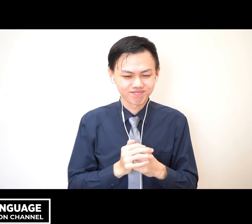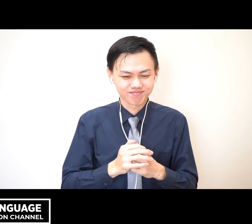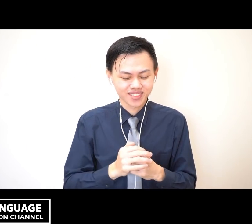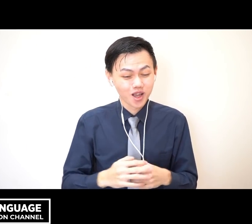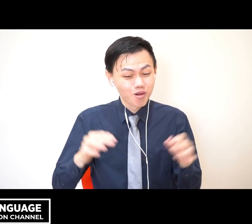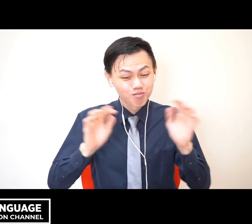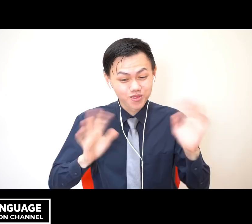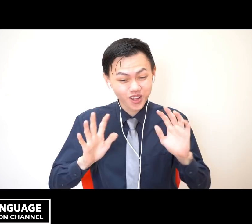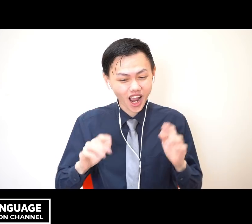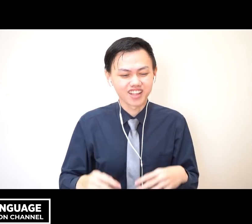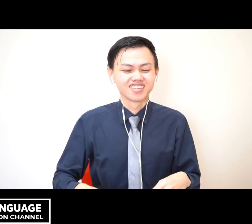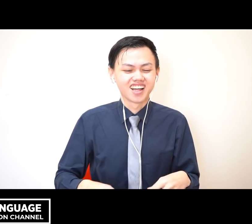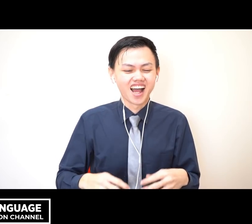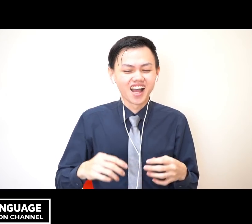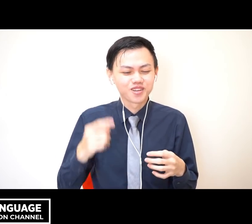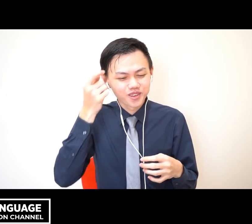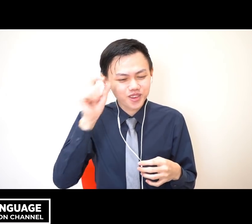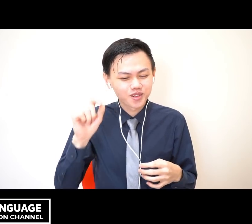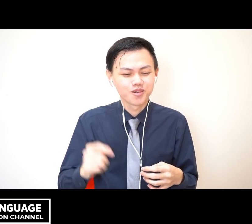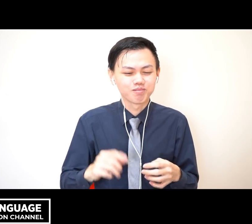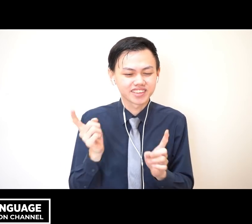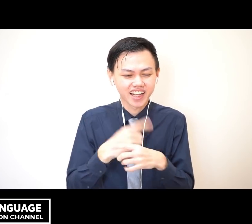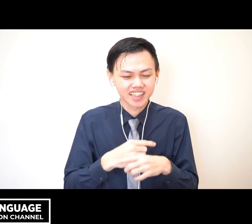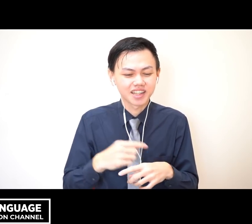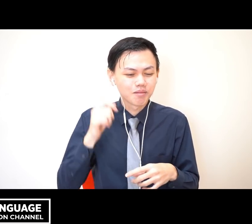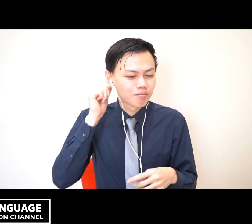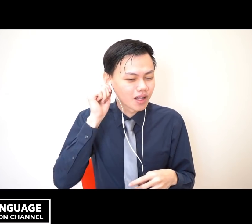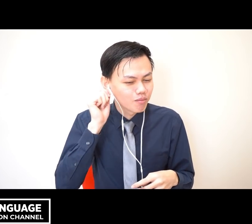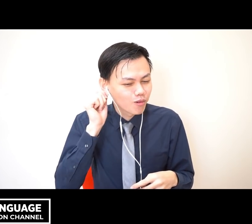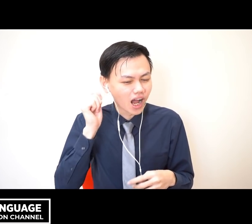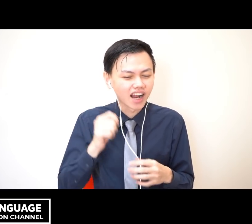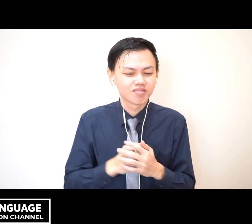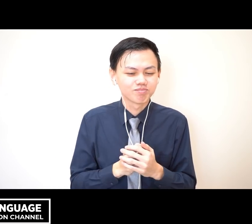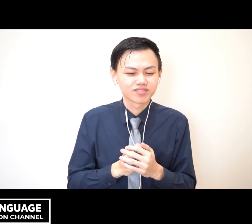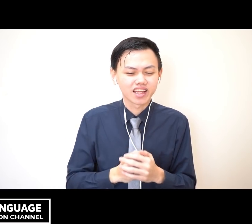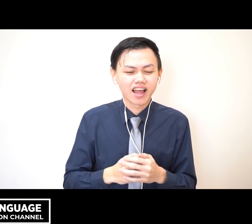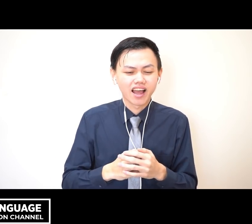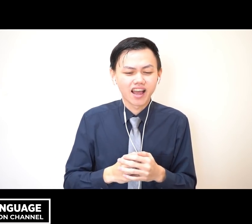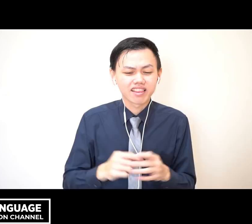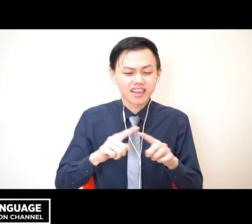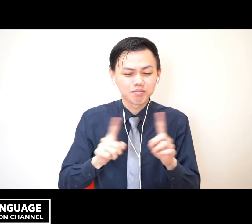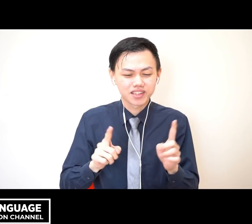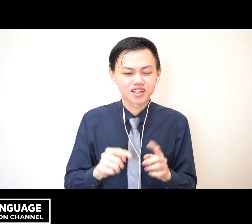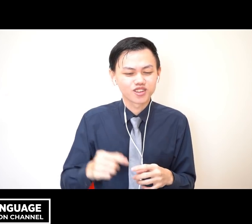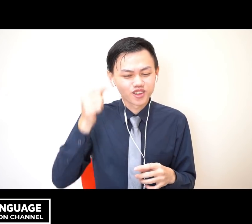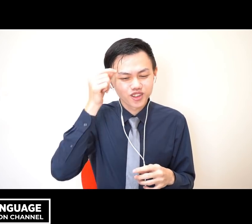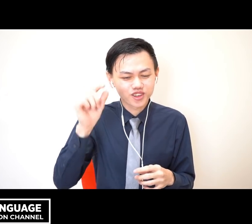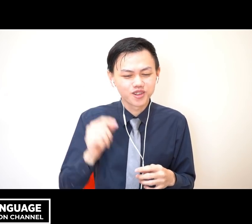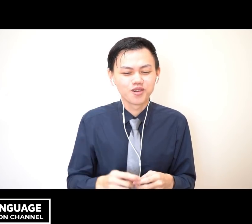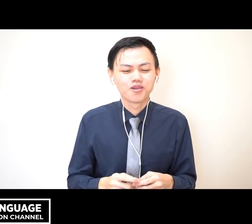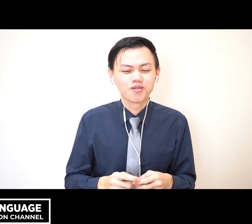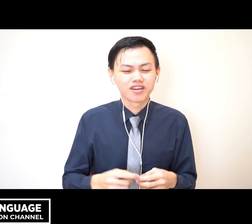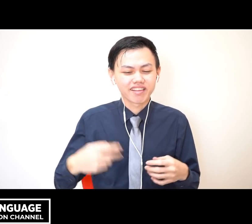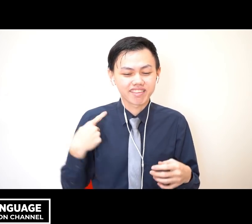untuk kita bisa menjadi pelayan dan hamba. Untuk bisa melihat di sekeliling kita, kata-kata yang keluar dari mulut kita adalah